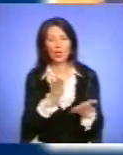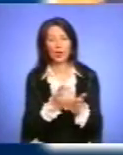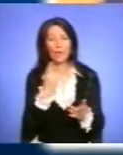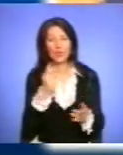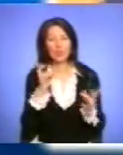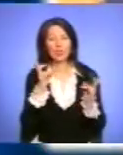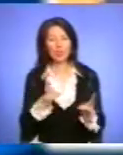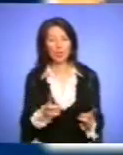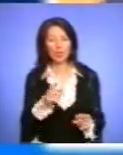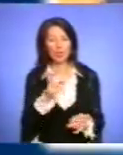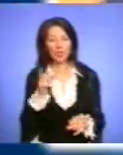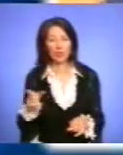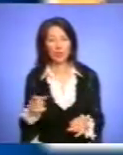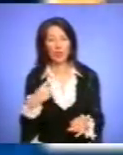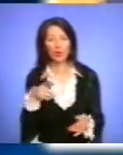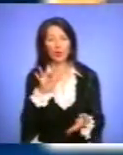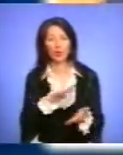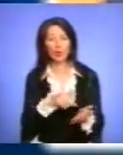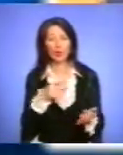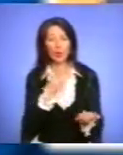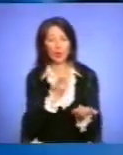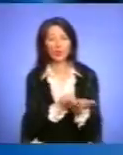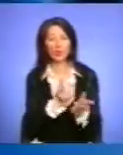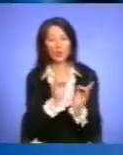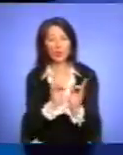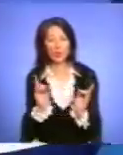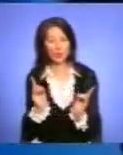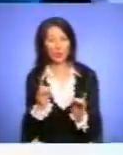обласного центру госпіталізовано з травмою голови.